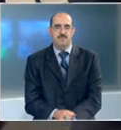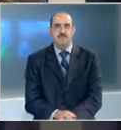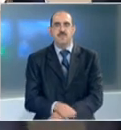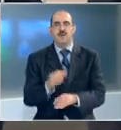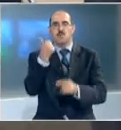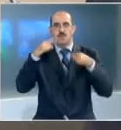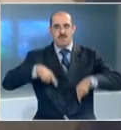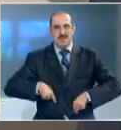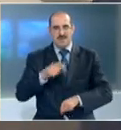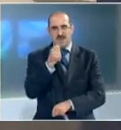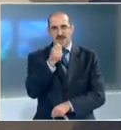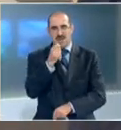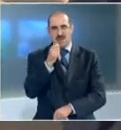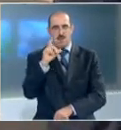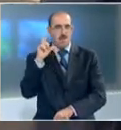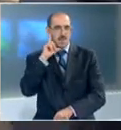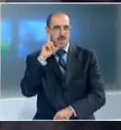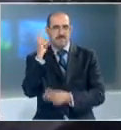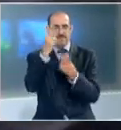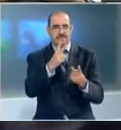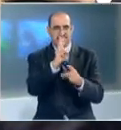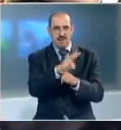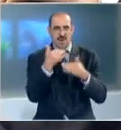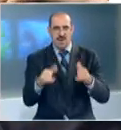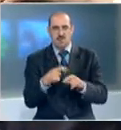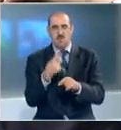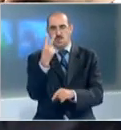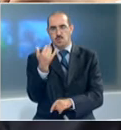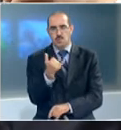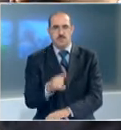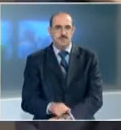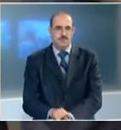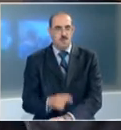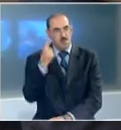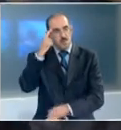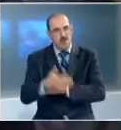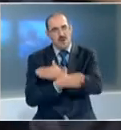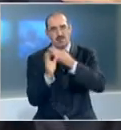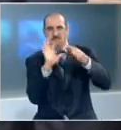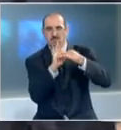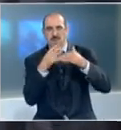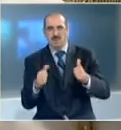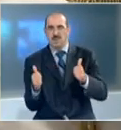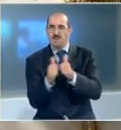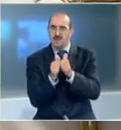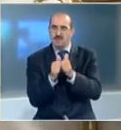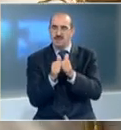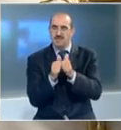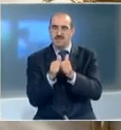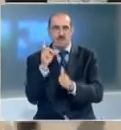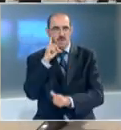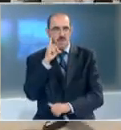الوزير الأول الليبي عبد الله الثاني يحل بالجزائر في زيارة عمل تدوم يومين تدعما لعلاقات الأخوة والتعاون بين